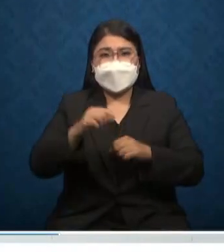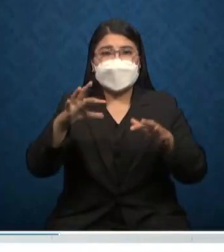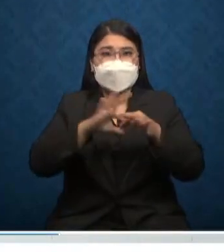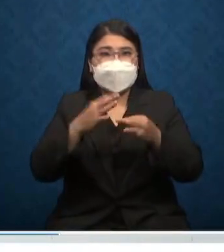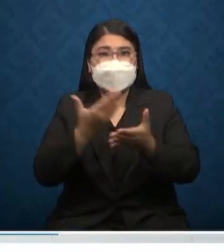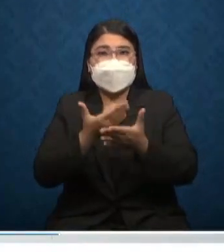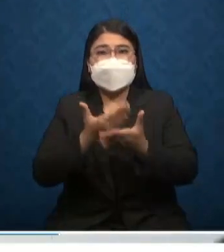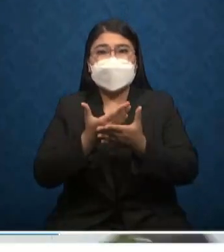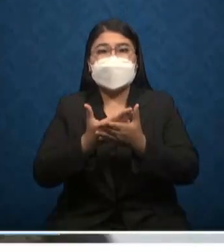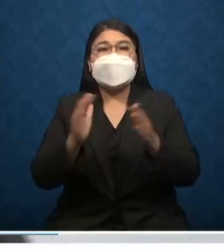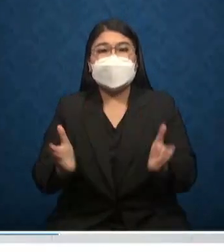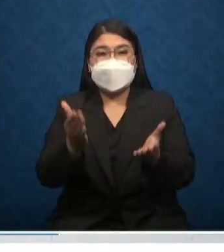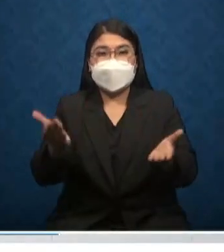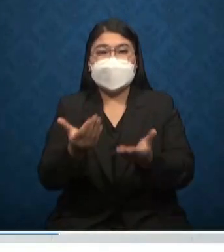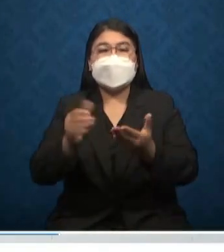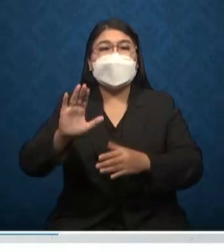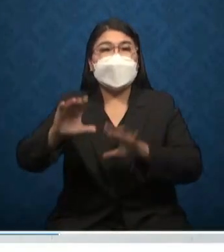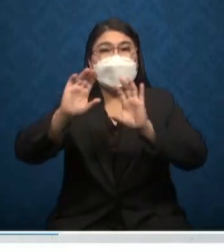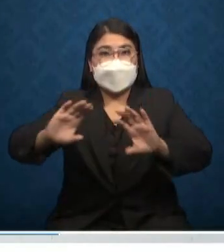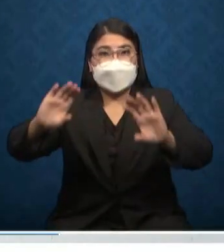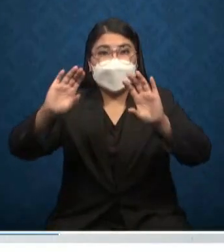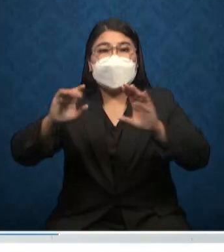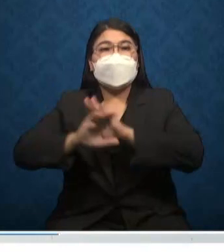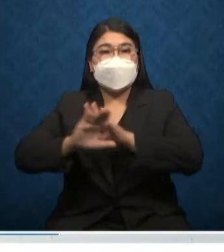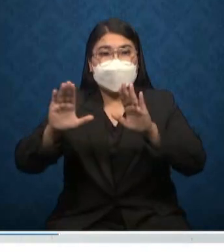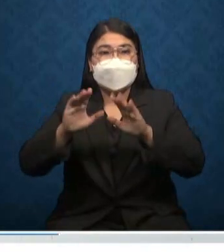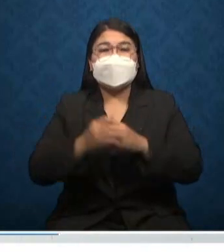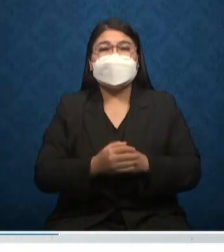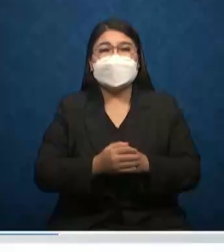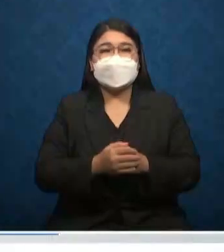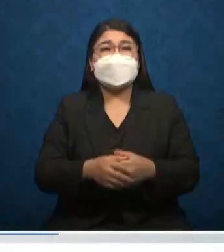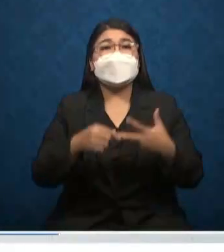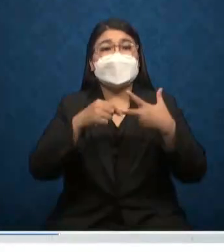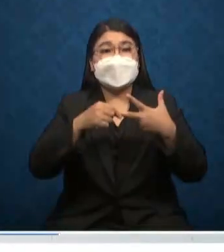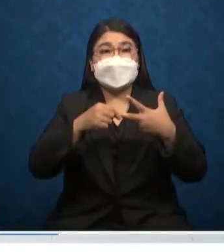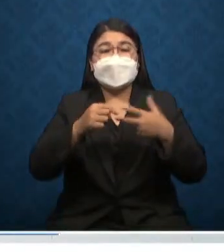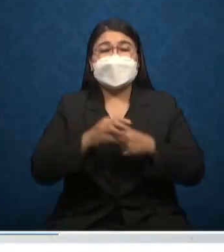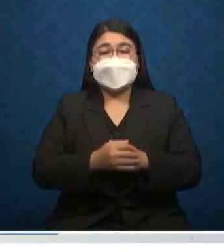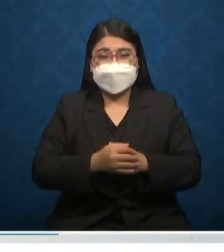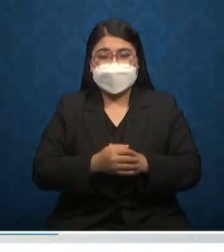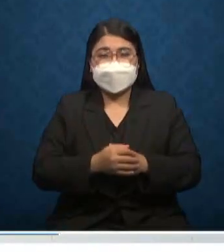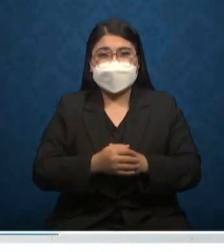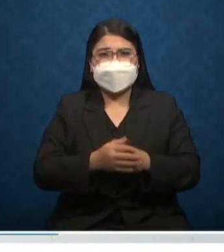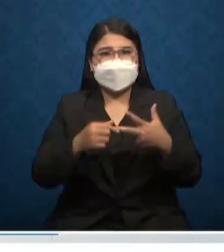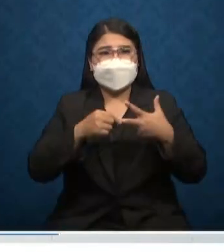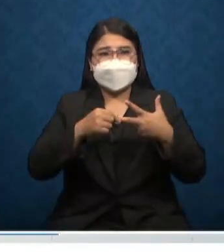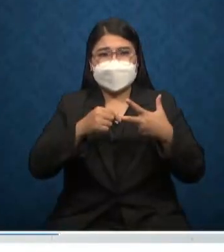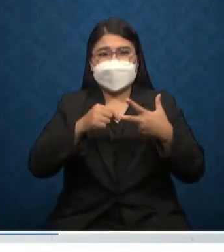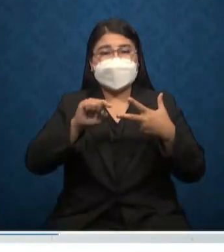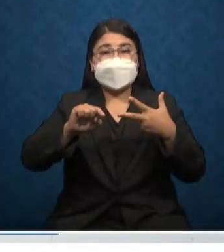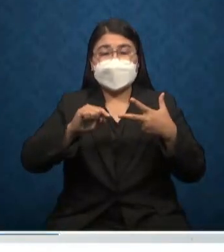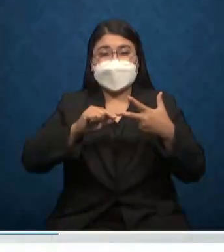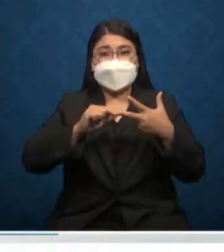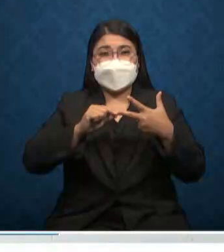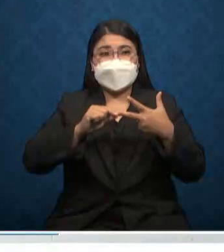ดหนุนจากรัฐบาลด้วยนะครับประเด็นที่3ก็คือในกรณีที่นะครับไม่มีในเรื่องของการ